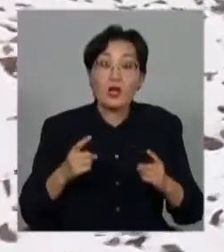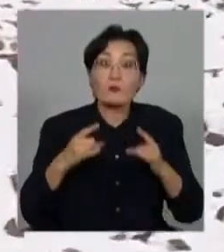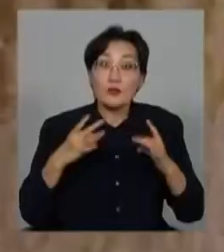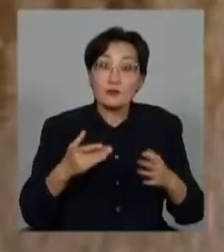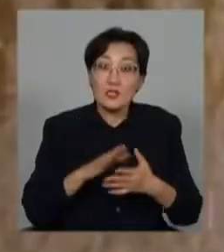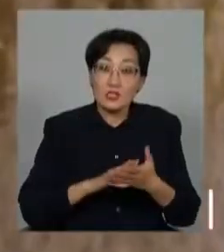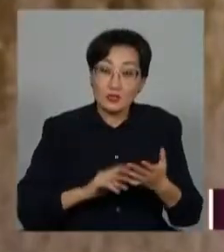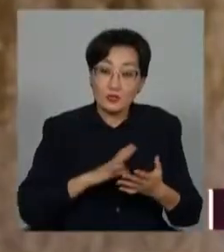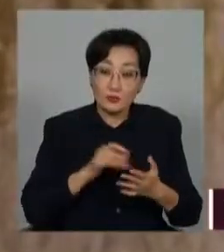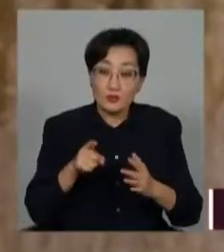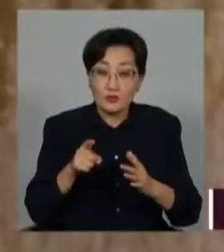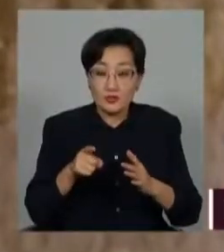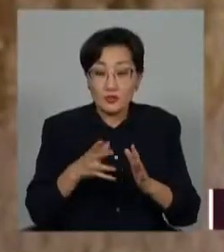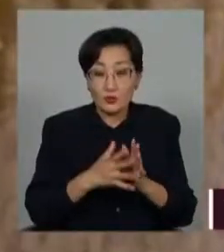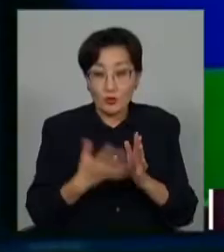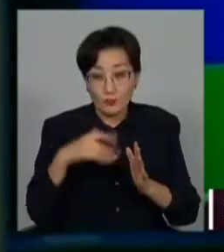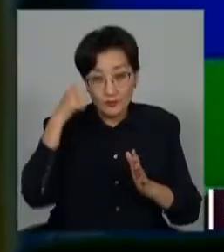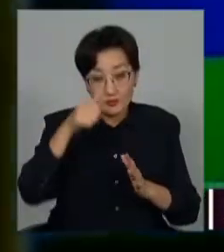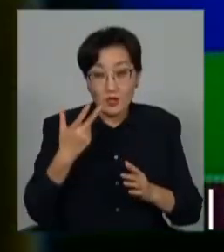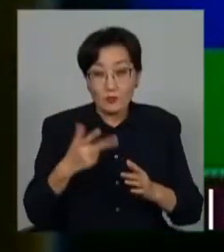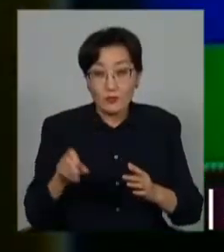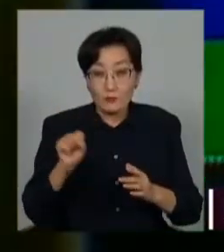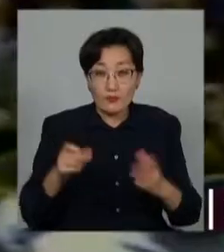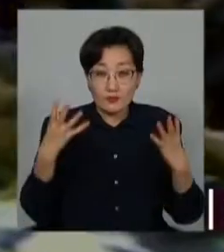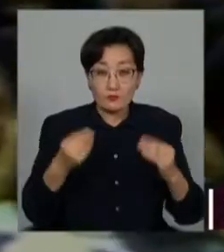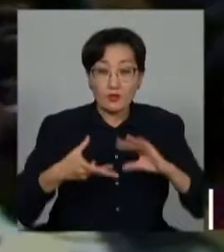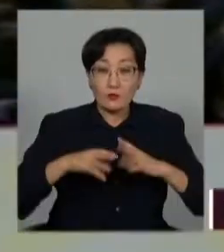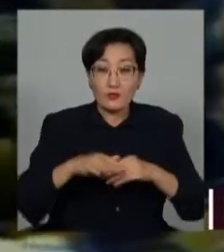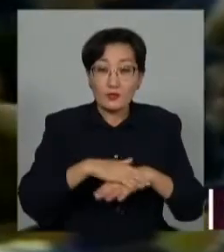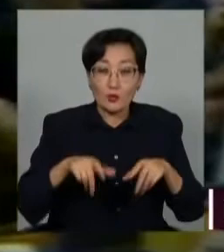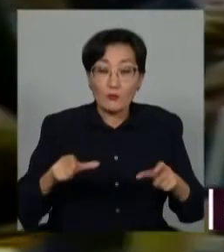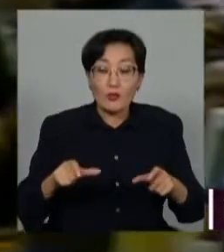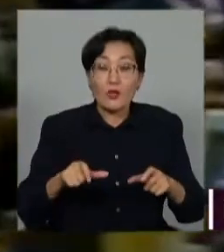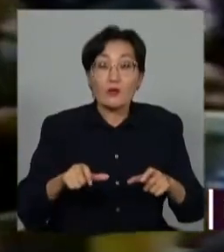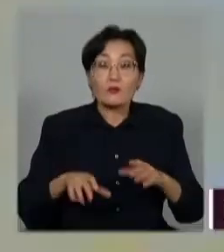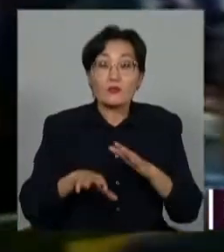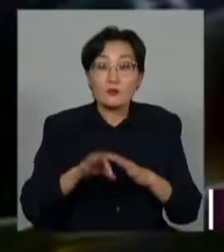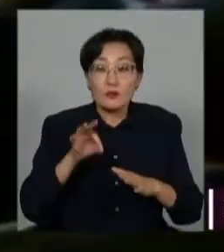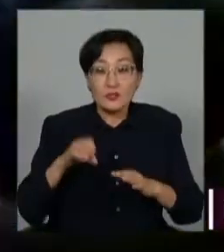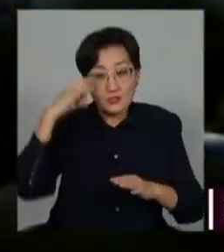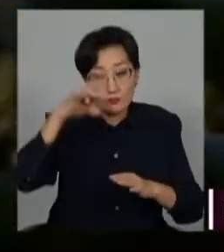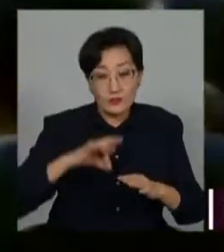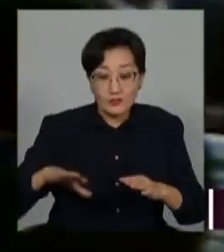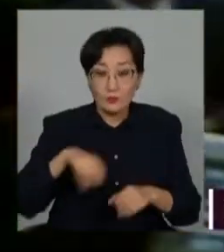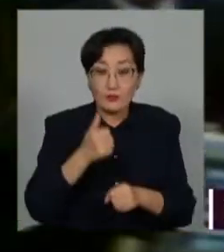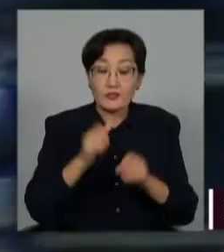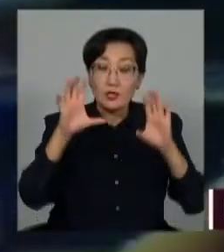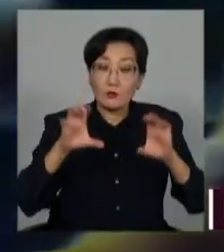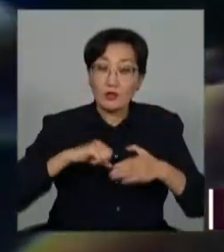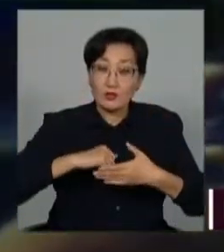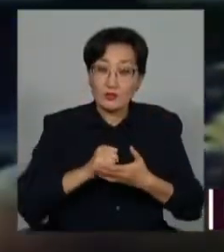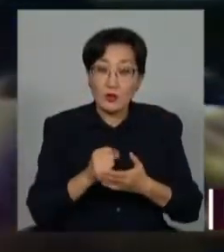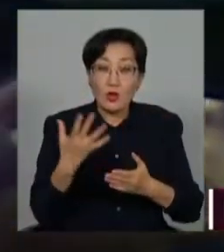болатын. 1995 жылы 30 тамызда жалпы халықтық референдум негізінде Қазақстан Республикасының ата заңы